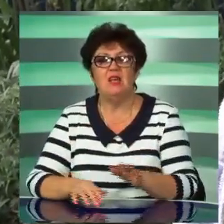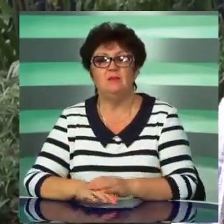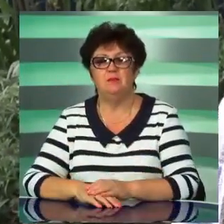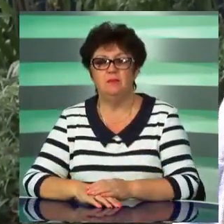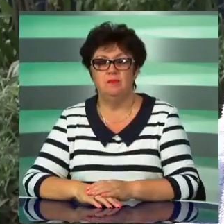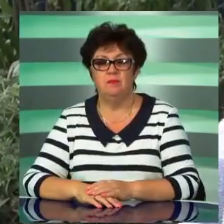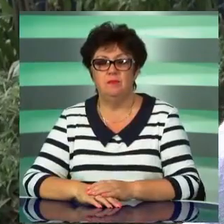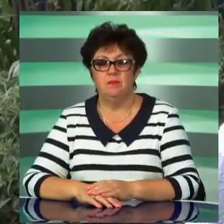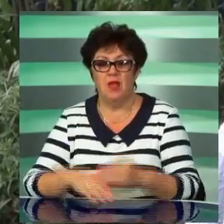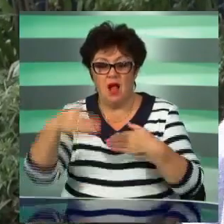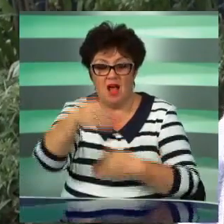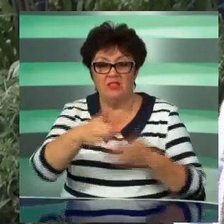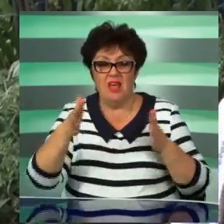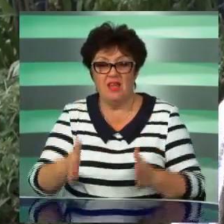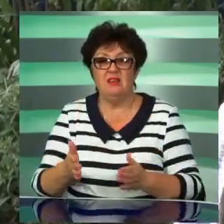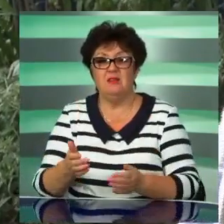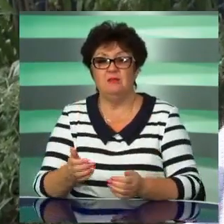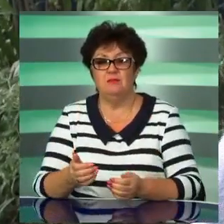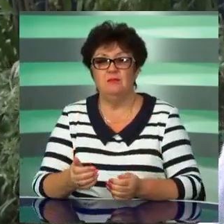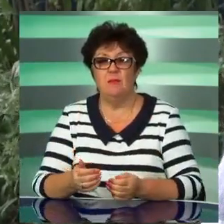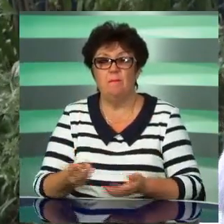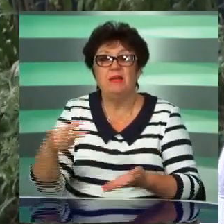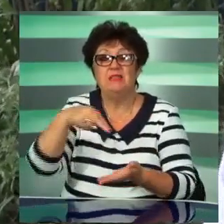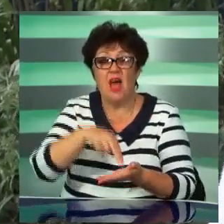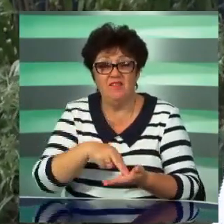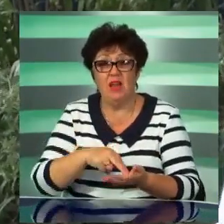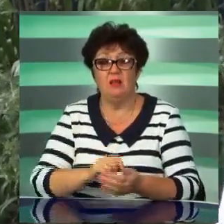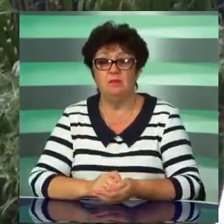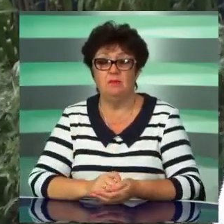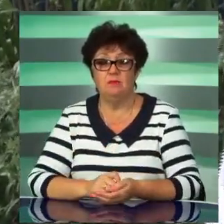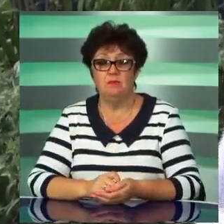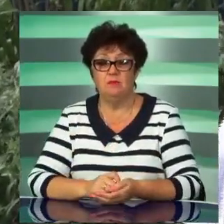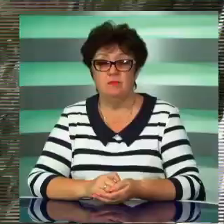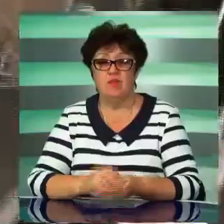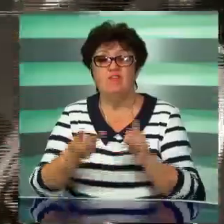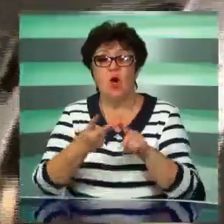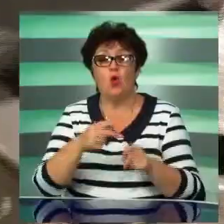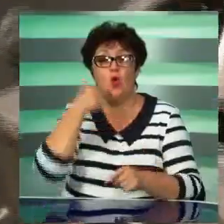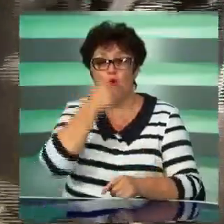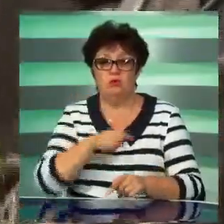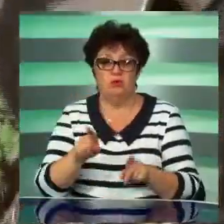Вот контейнеры нам мусорные поставили второй год как.